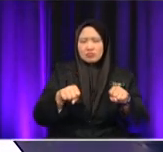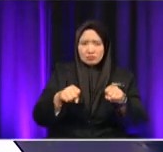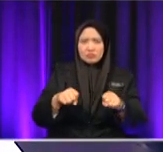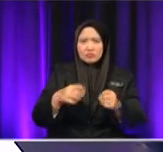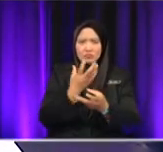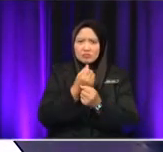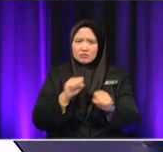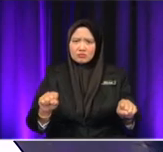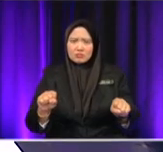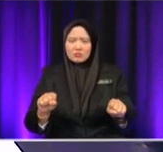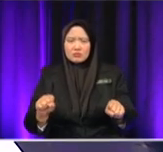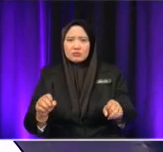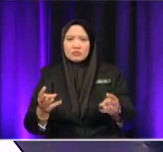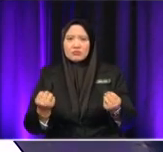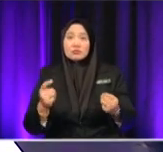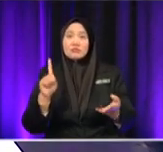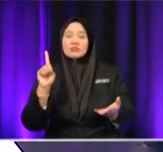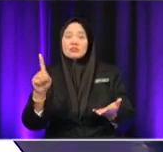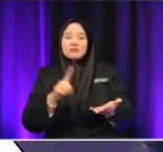sebab saya